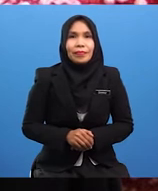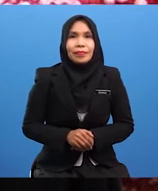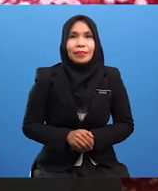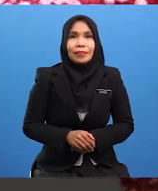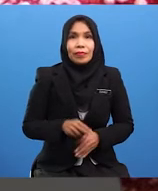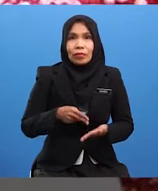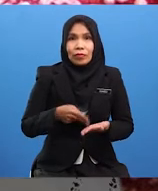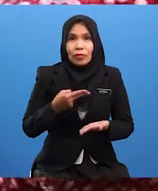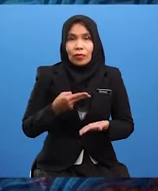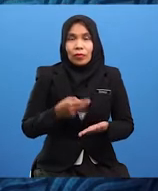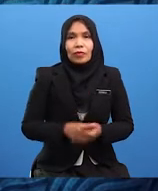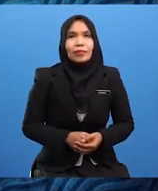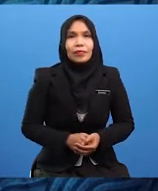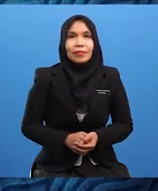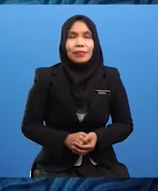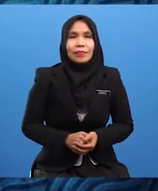sudu.